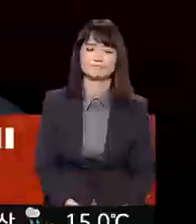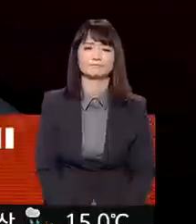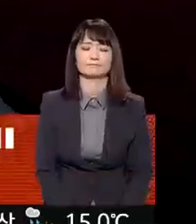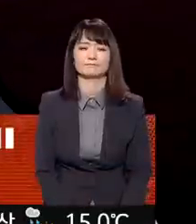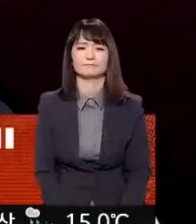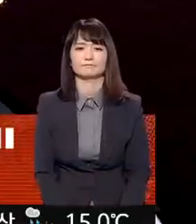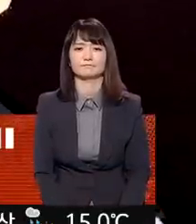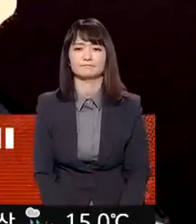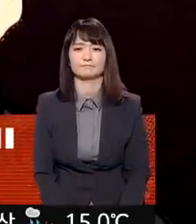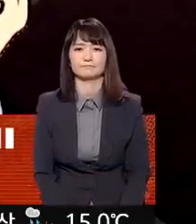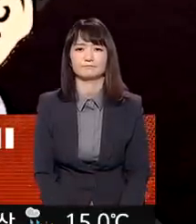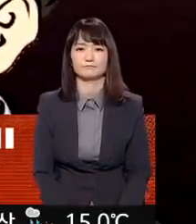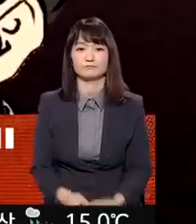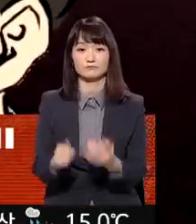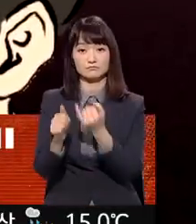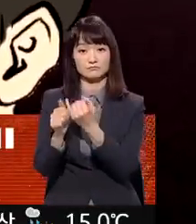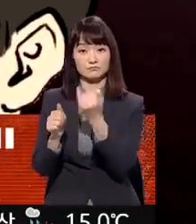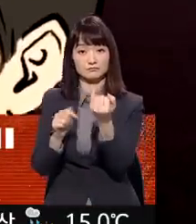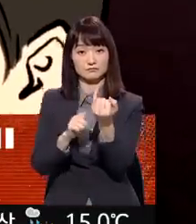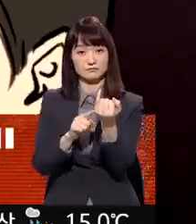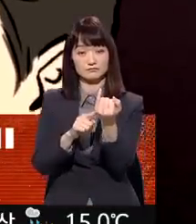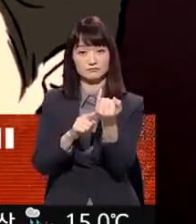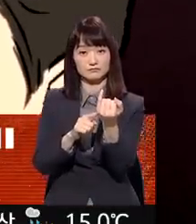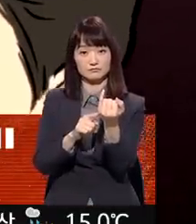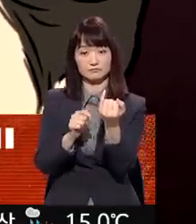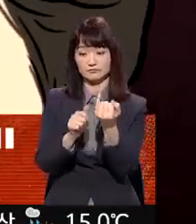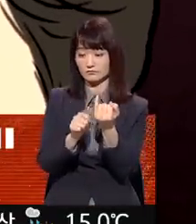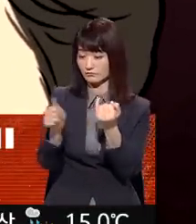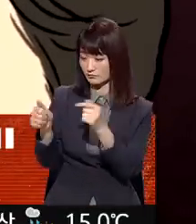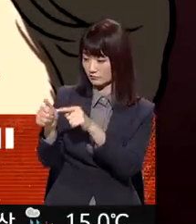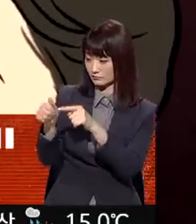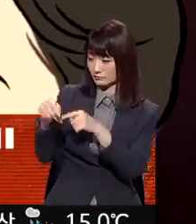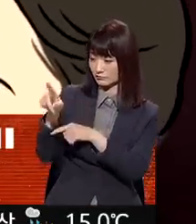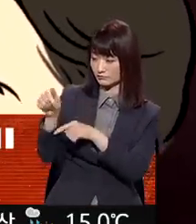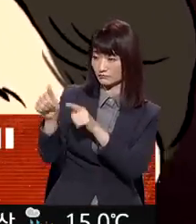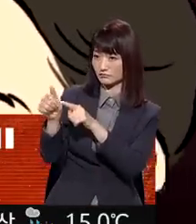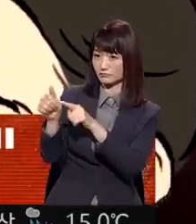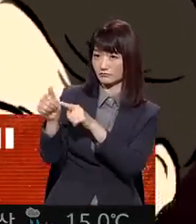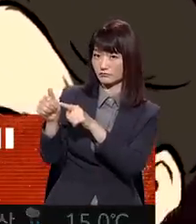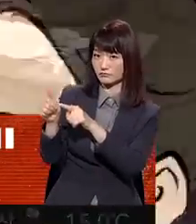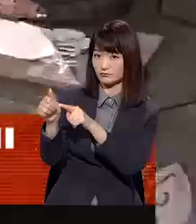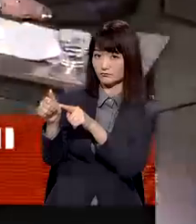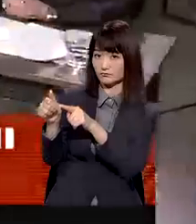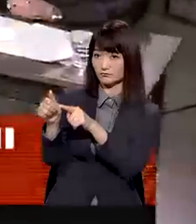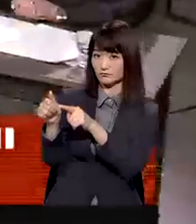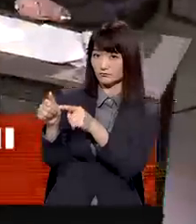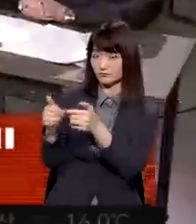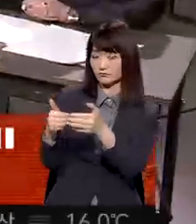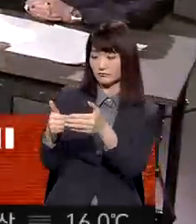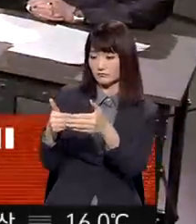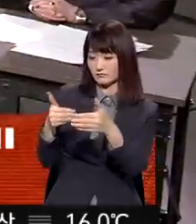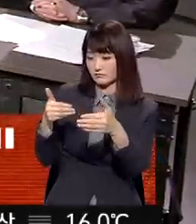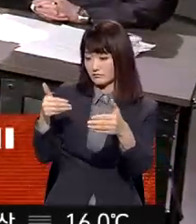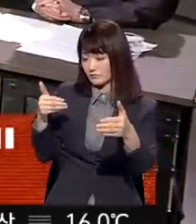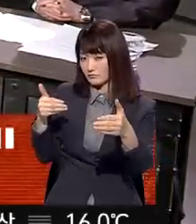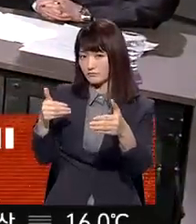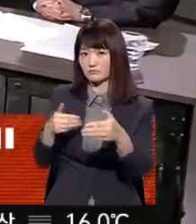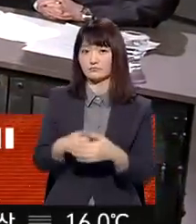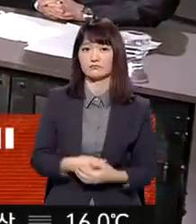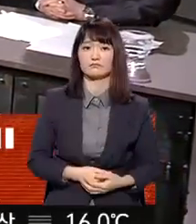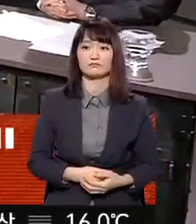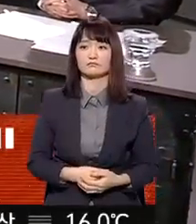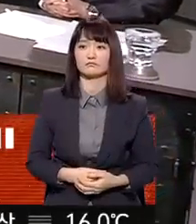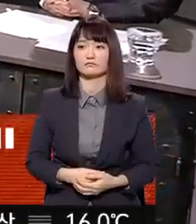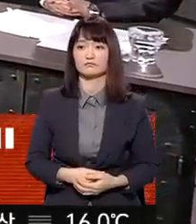말이죠. 아내가 남편 서 씨를 그 이후로 막 점점 거리를 두기 시작했다는 거잖아요. 네,